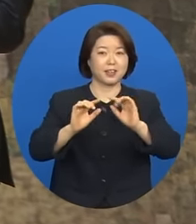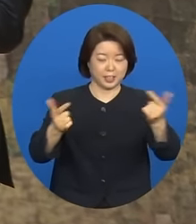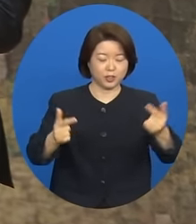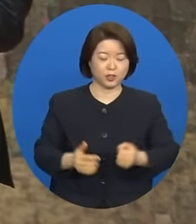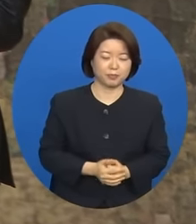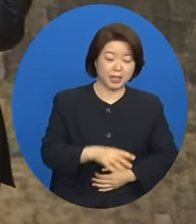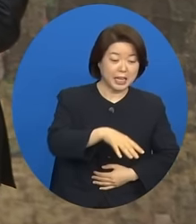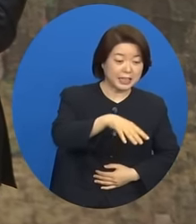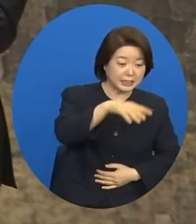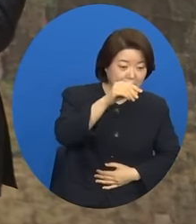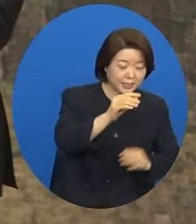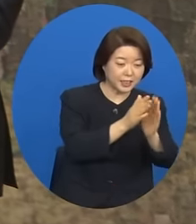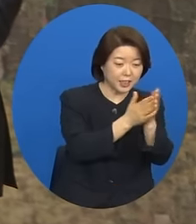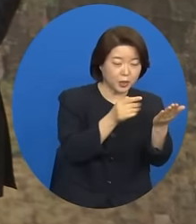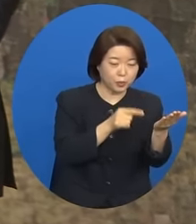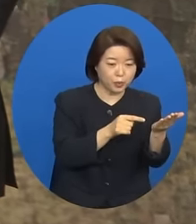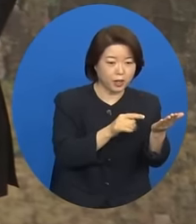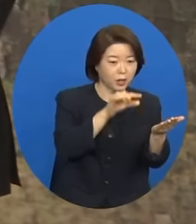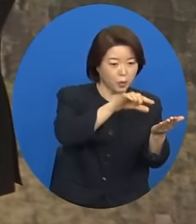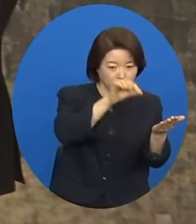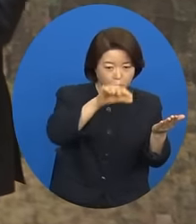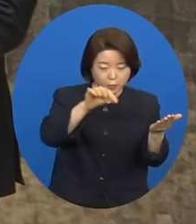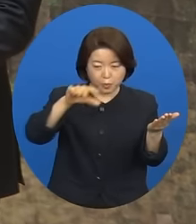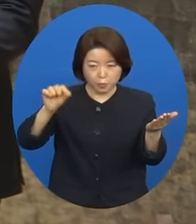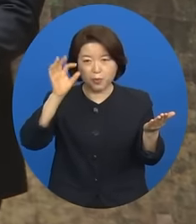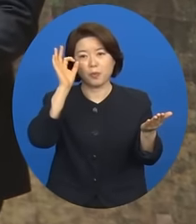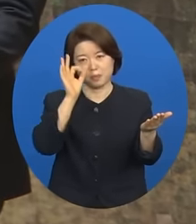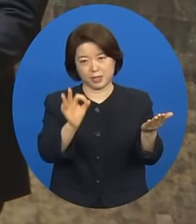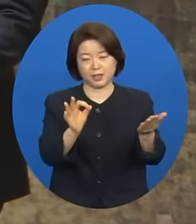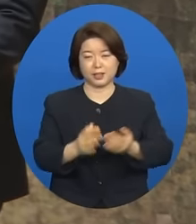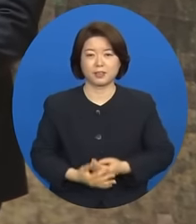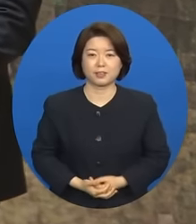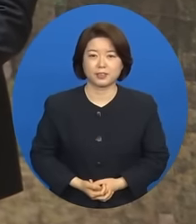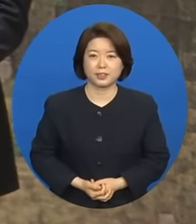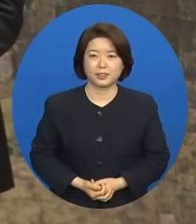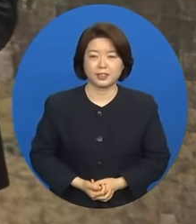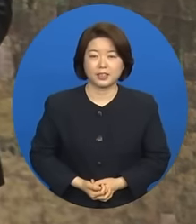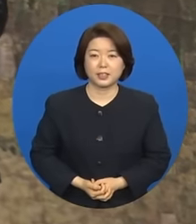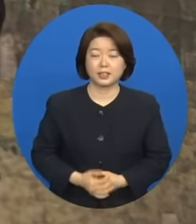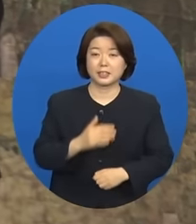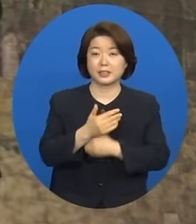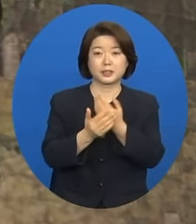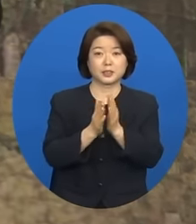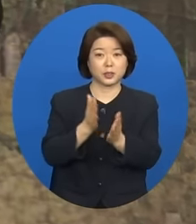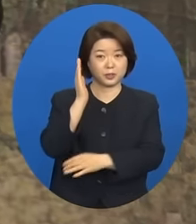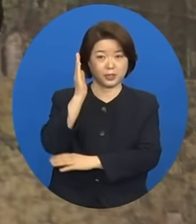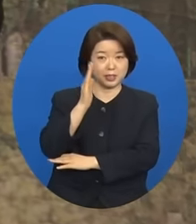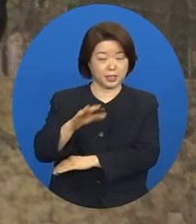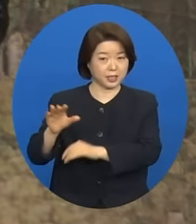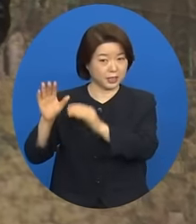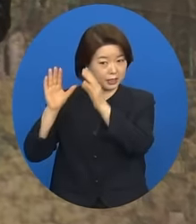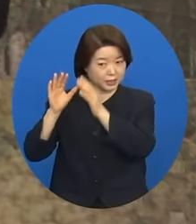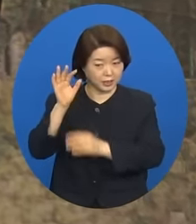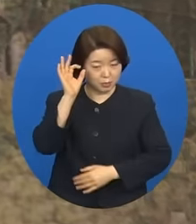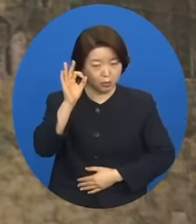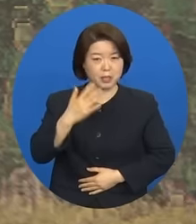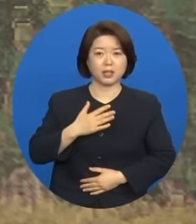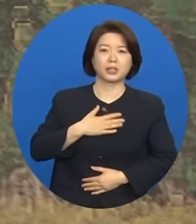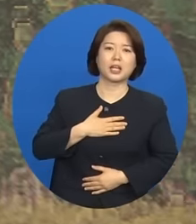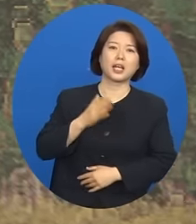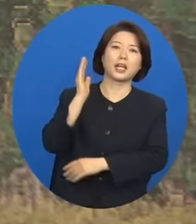될 말씀들을 우리 살펴보고 있는데요. 여러분, 성경의 이야기를 듣다 보면 우리의 이야기를 듣게